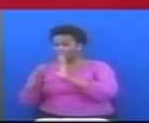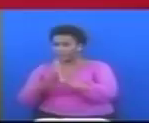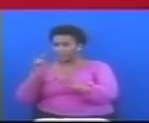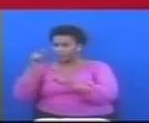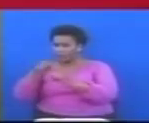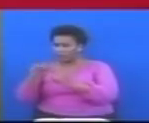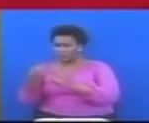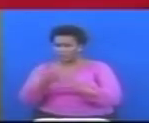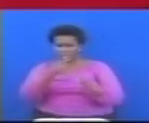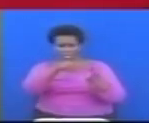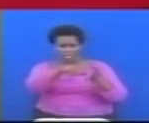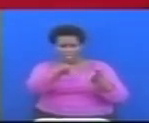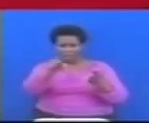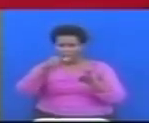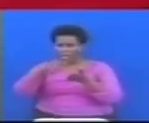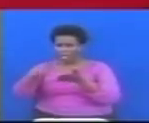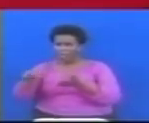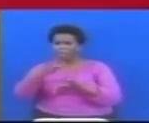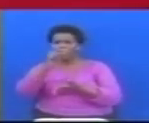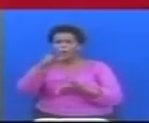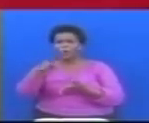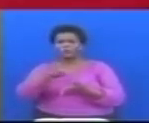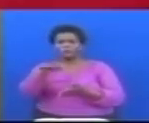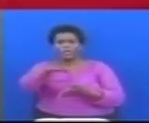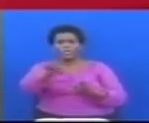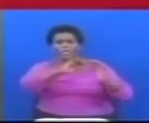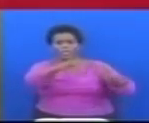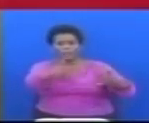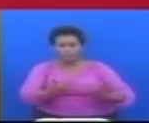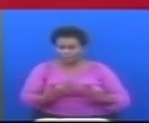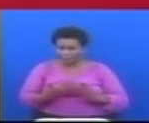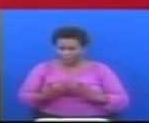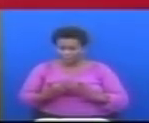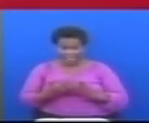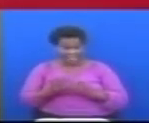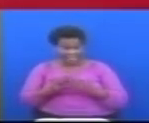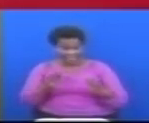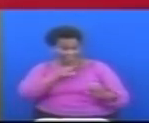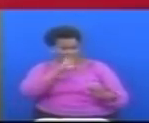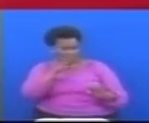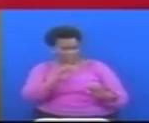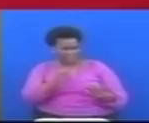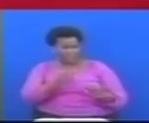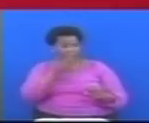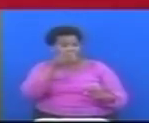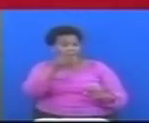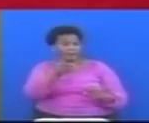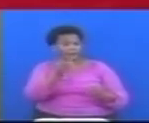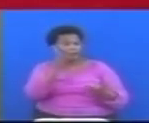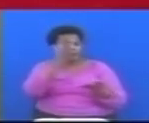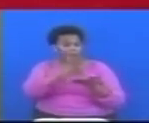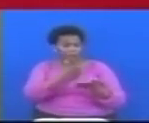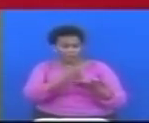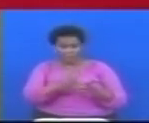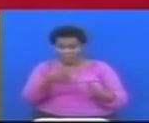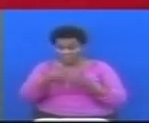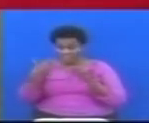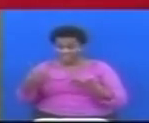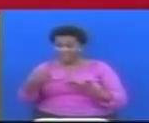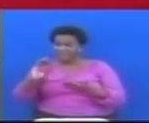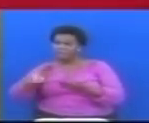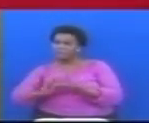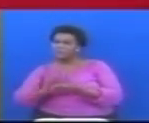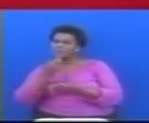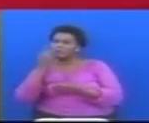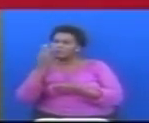kulipa fidia maeneo yaliyotwaliwa na jeshi. Baada ya uhakiki wa malipo ya fidia, tayari shilingi bilioni 3, kiwango